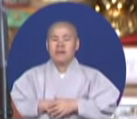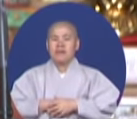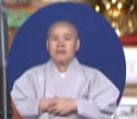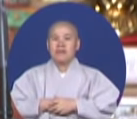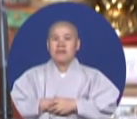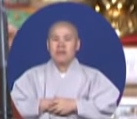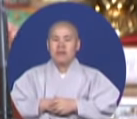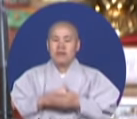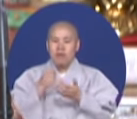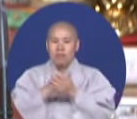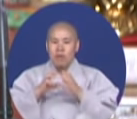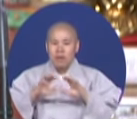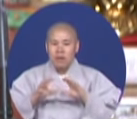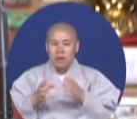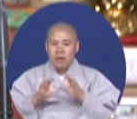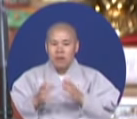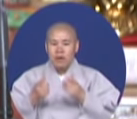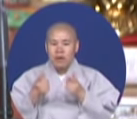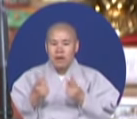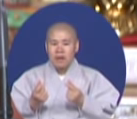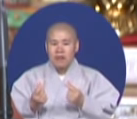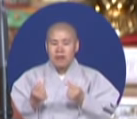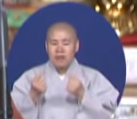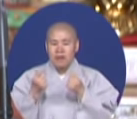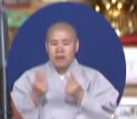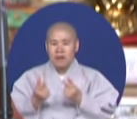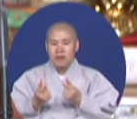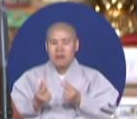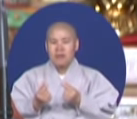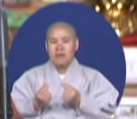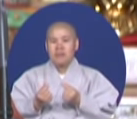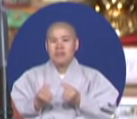이 진원이 법계와 같다. 진원 동복계.